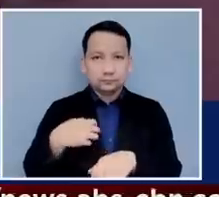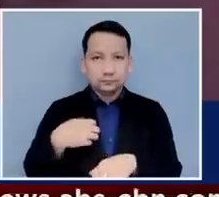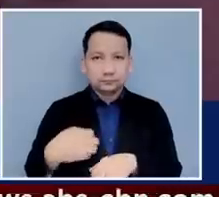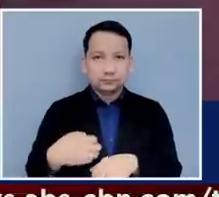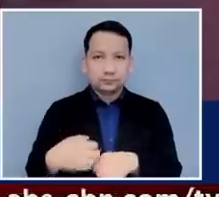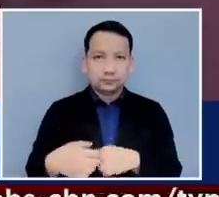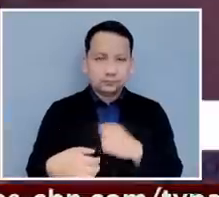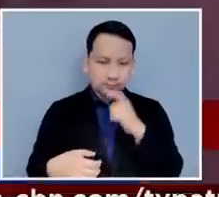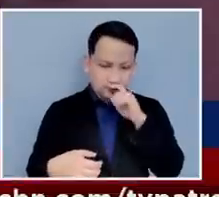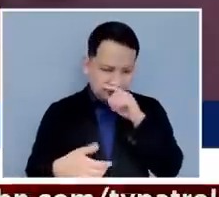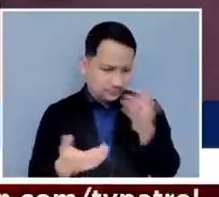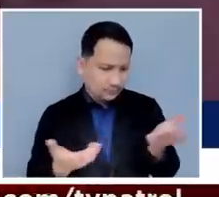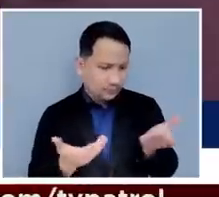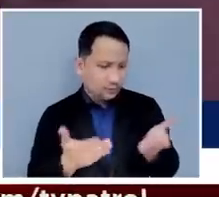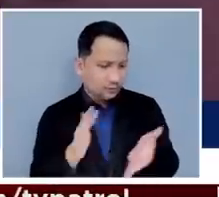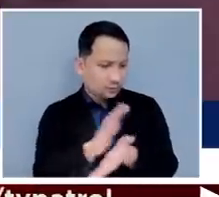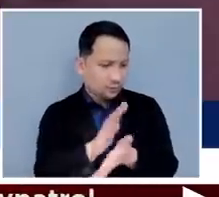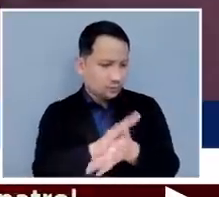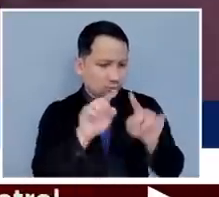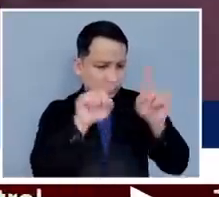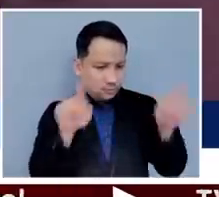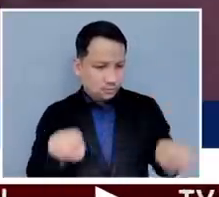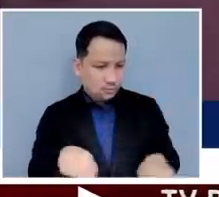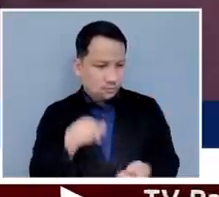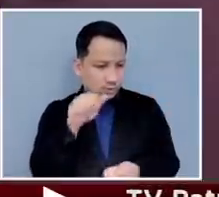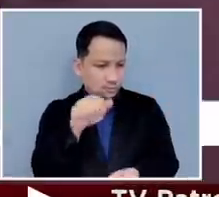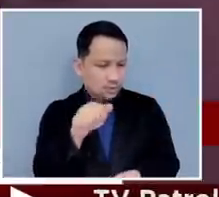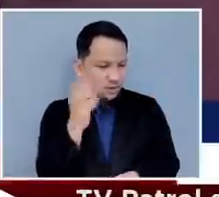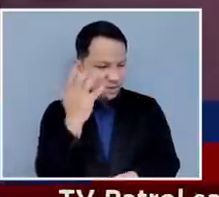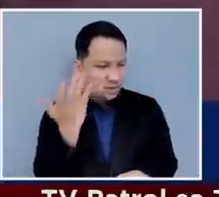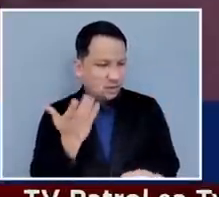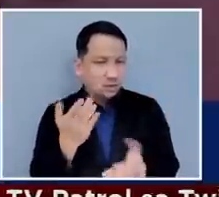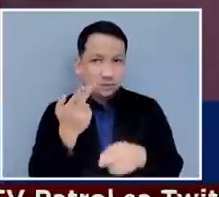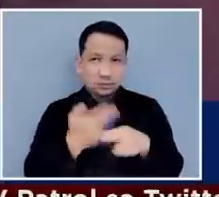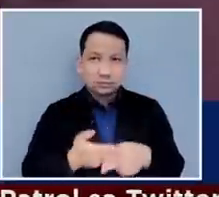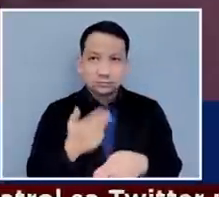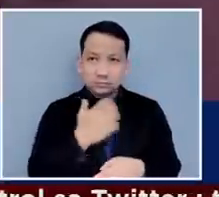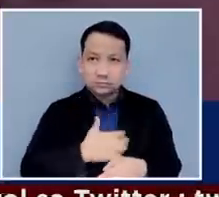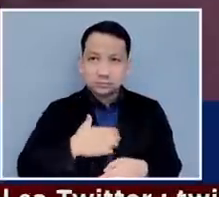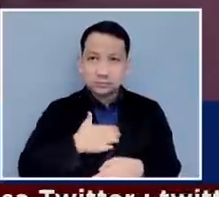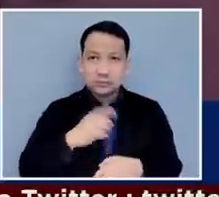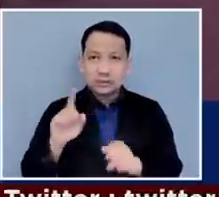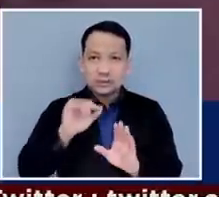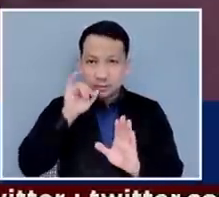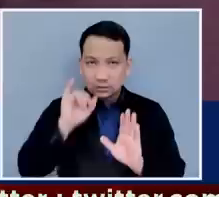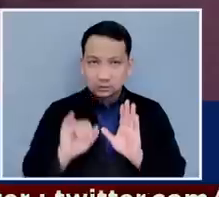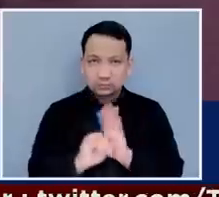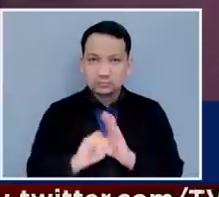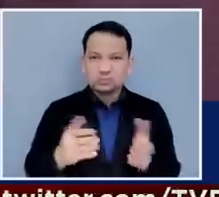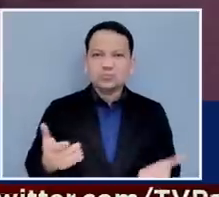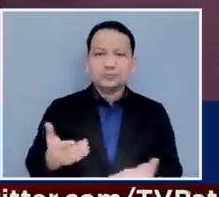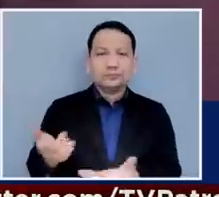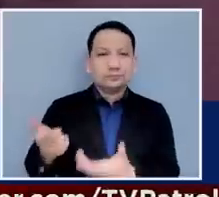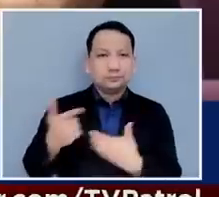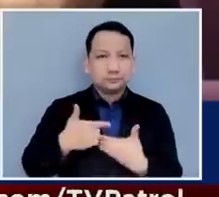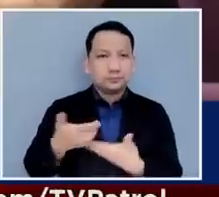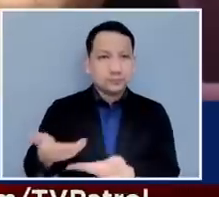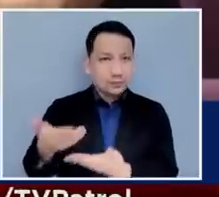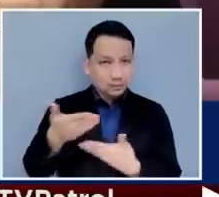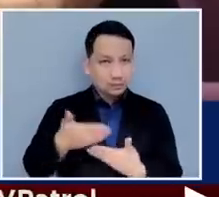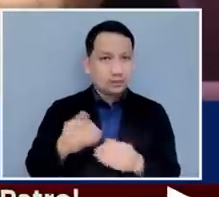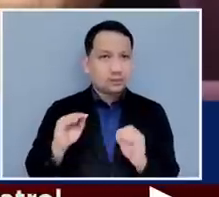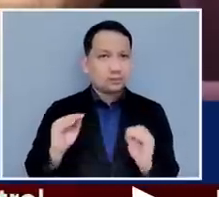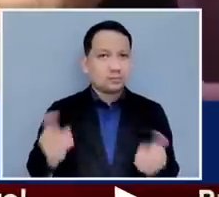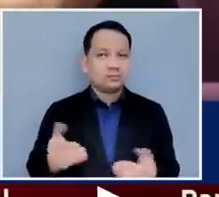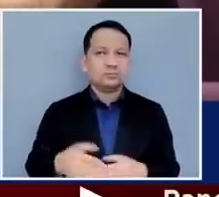sir, nasaan po yung papel? Ano po yung pangalan ng reklamo? Ano po yung identity? Wala rin silang formal na binigay.